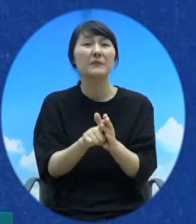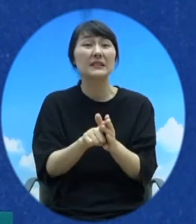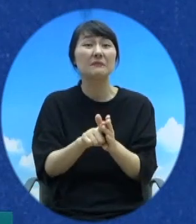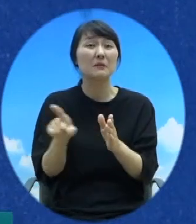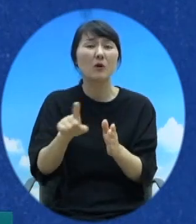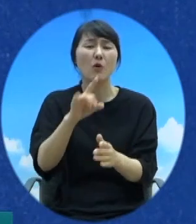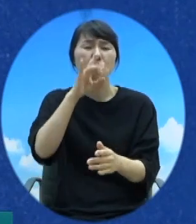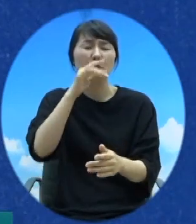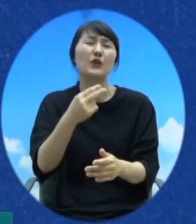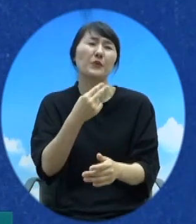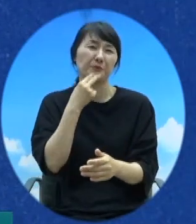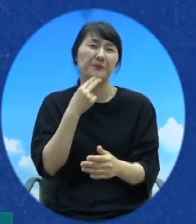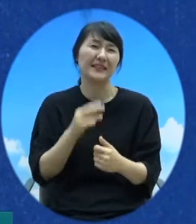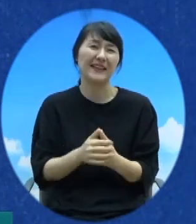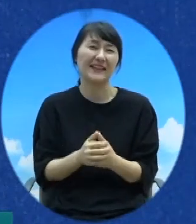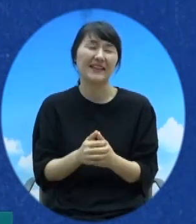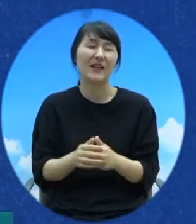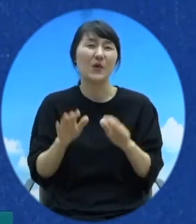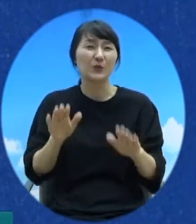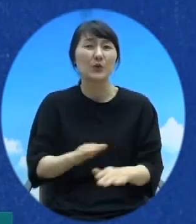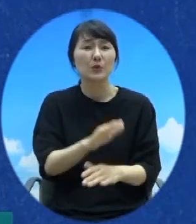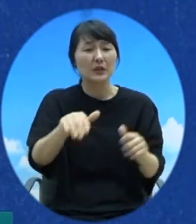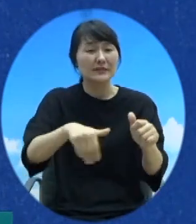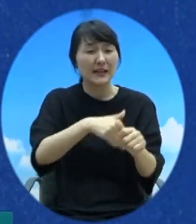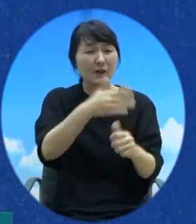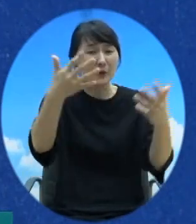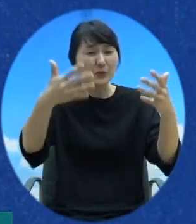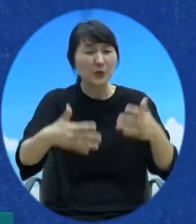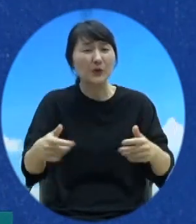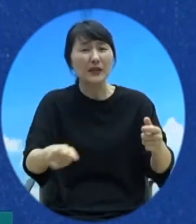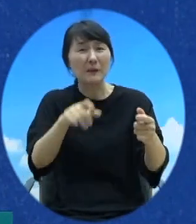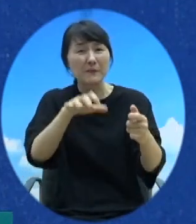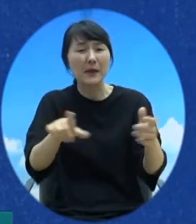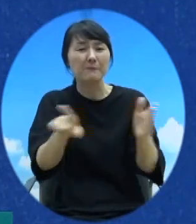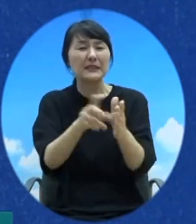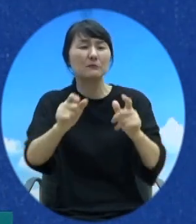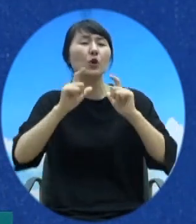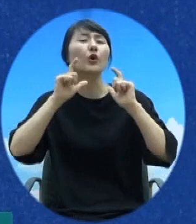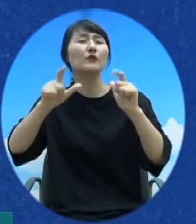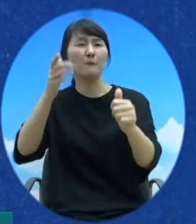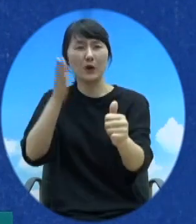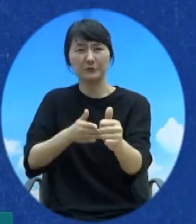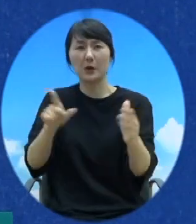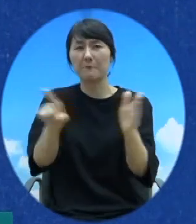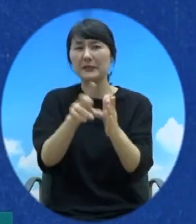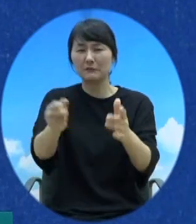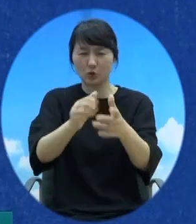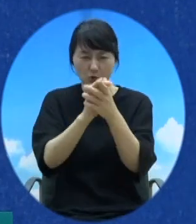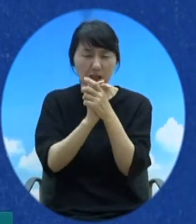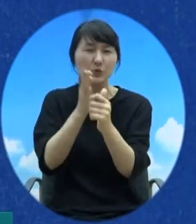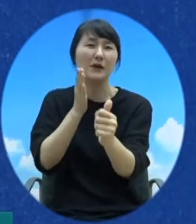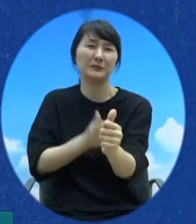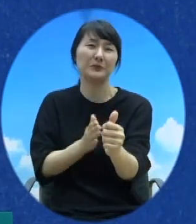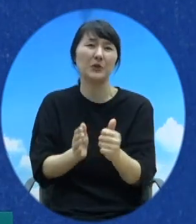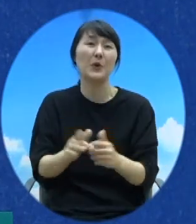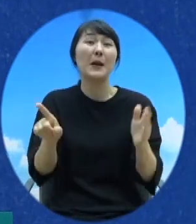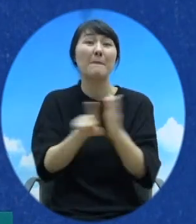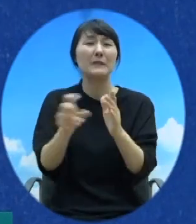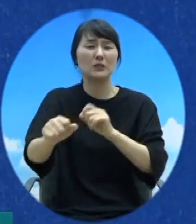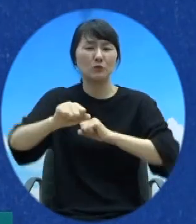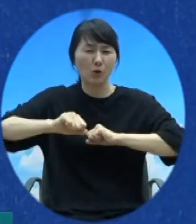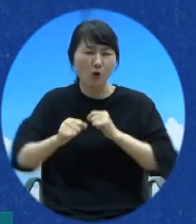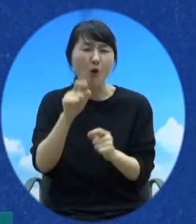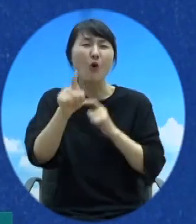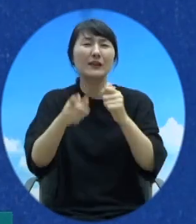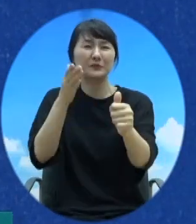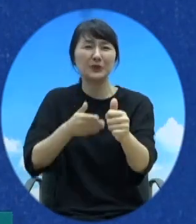능치 못함이 없습니다. 오늘도 우리의 현실과 사실 앞에 믿음으로 선포하십시오. 믿음으로 기도하십시오. 믿음으로